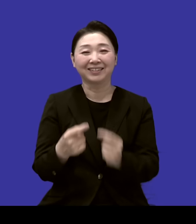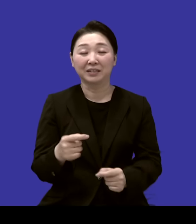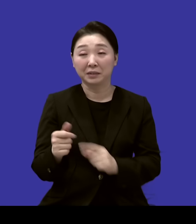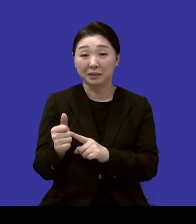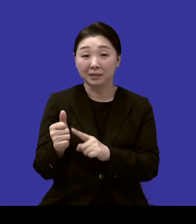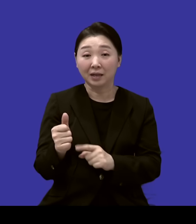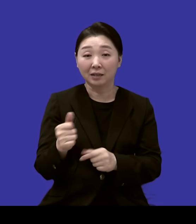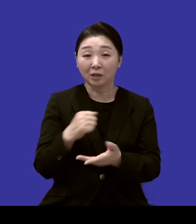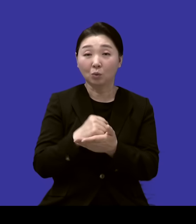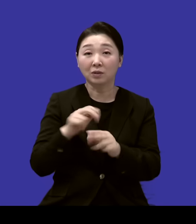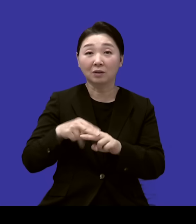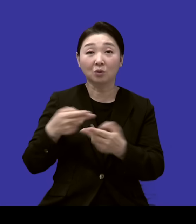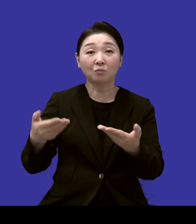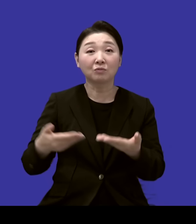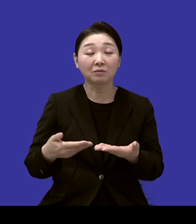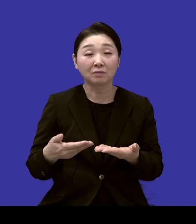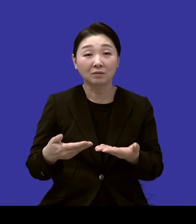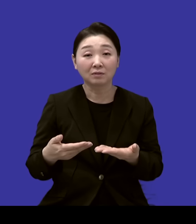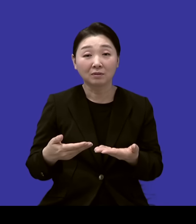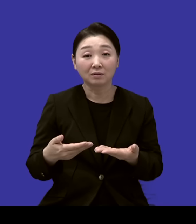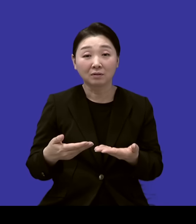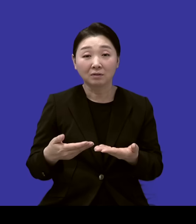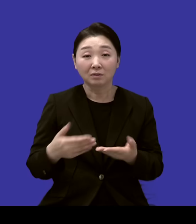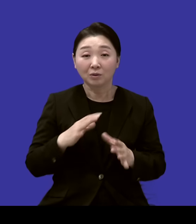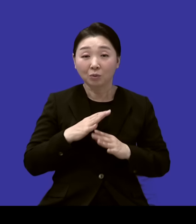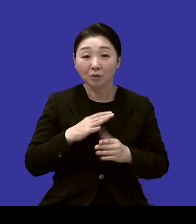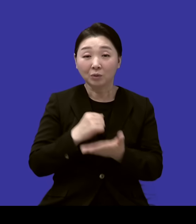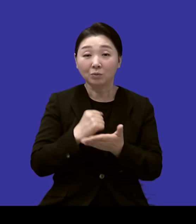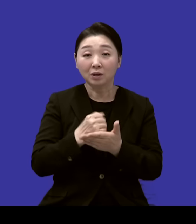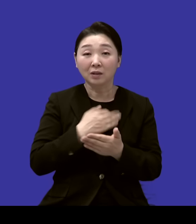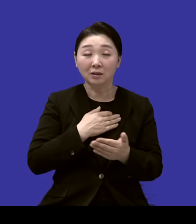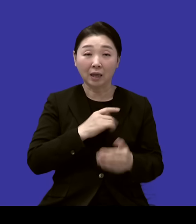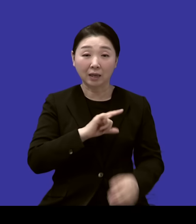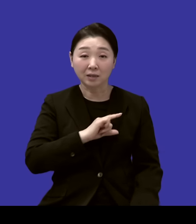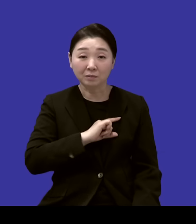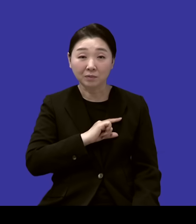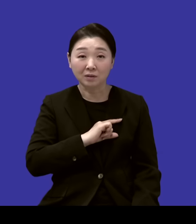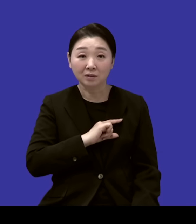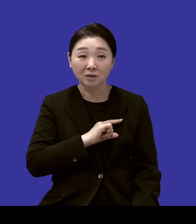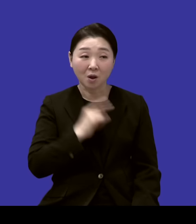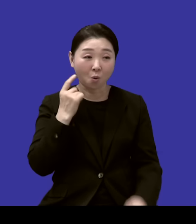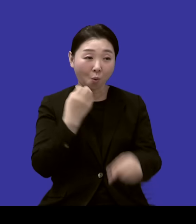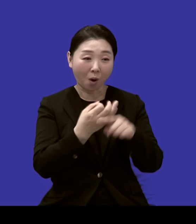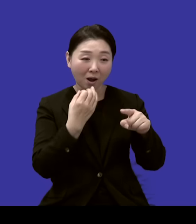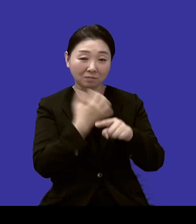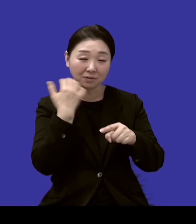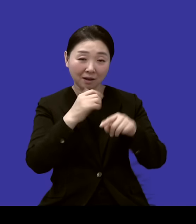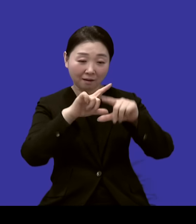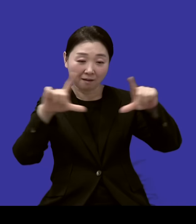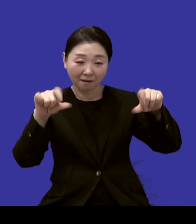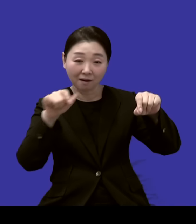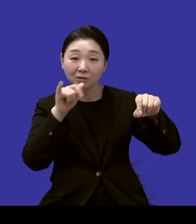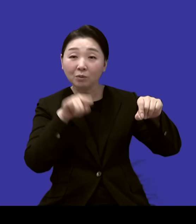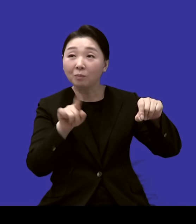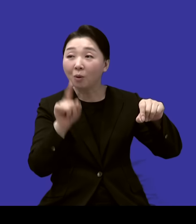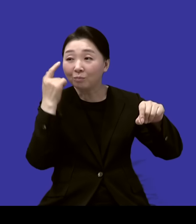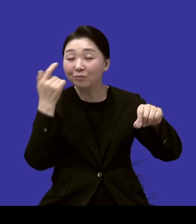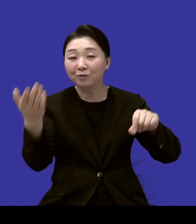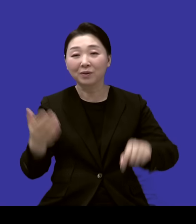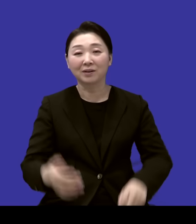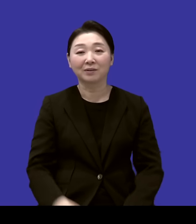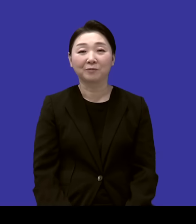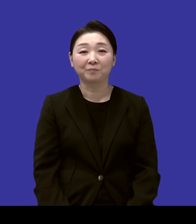이분이 저한테 통장을 선물해 주시는 거예요. 근데 놀랍게도 통장에 제 이름이 황금빛으로 새겨져 있는데 이게 뭐냐라고